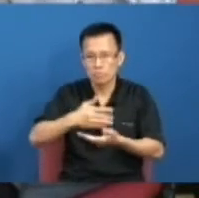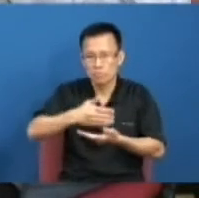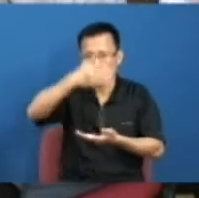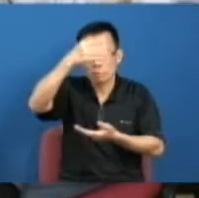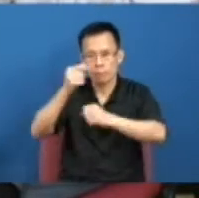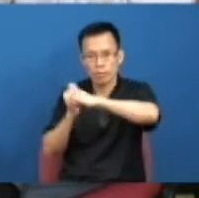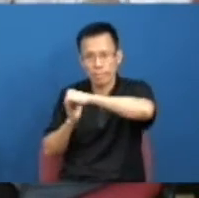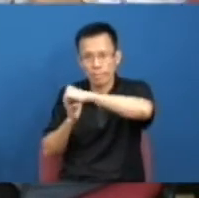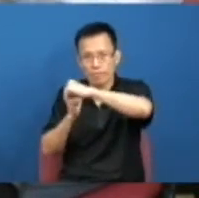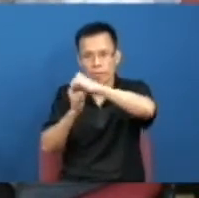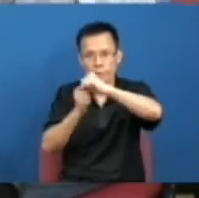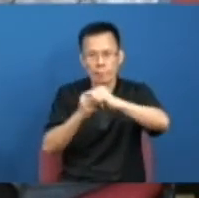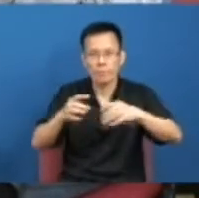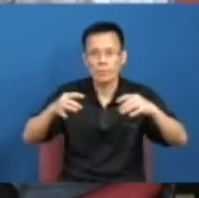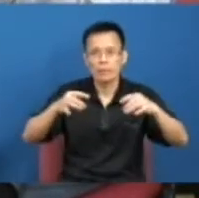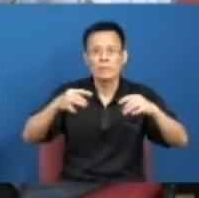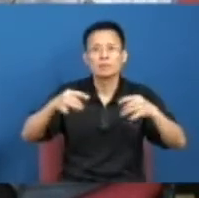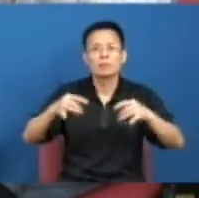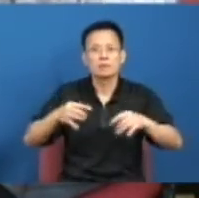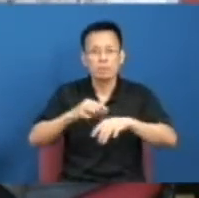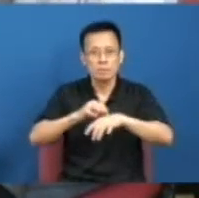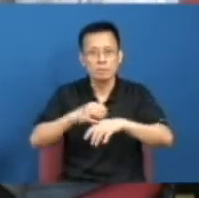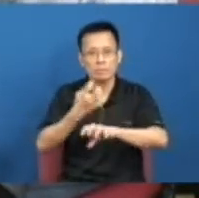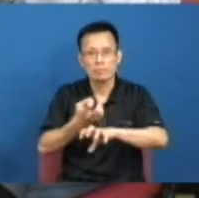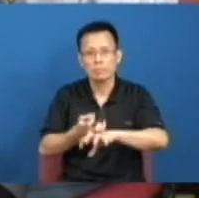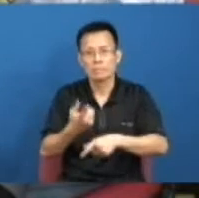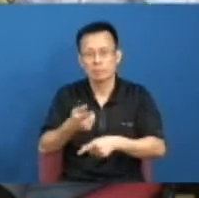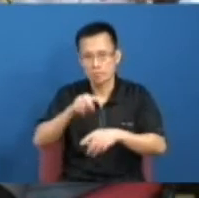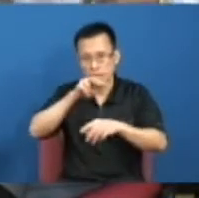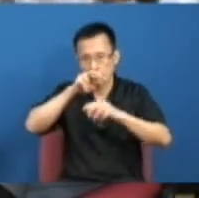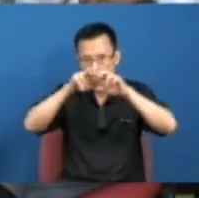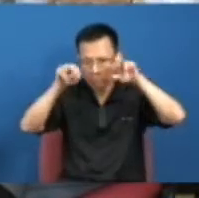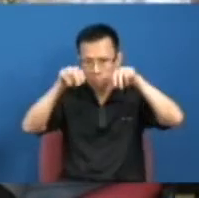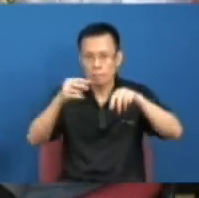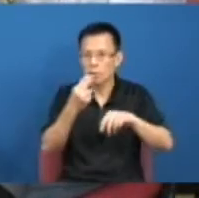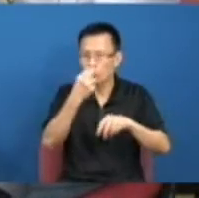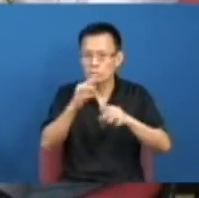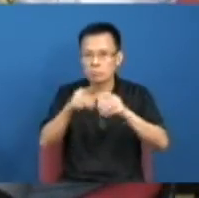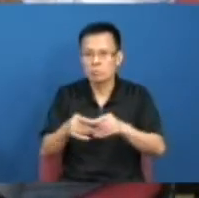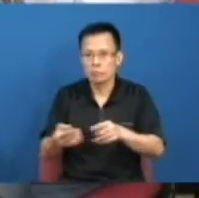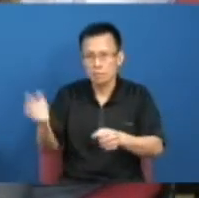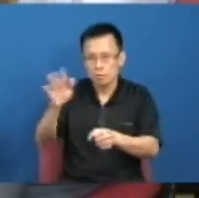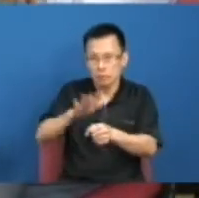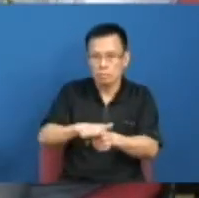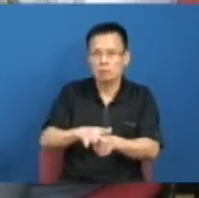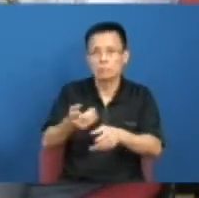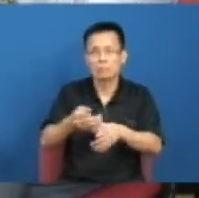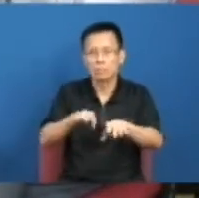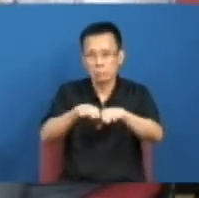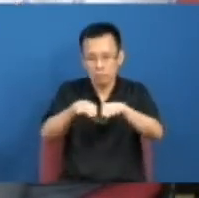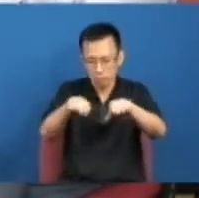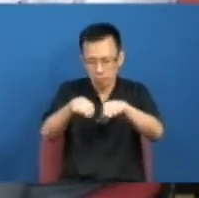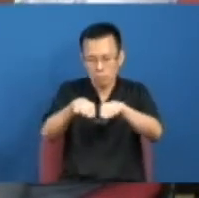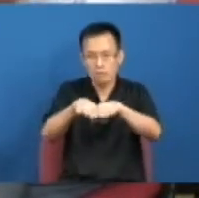咗側邊嗰啲紙皮石或者係磚，咁然後揾出嗰個空隙位，就填翻實佢。填翻密口